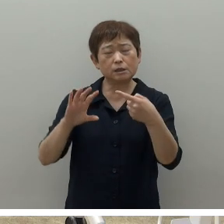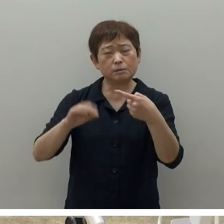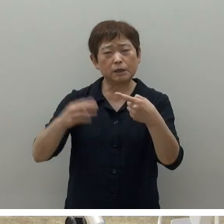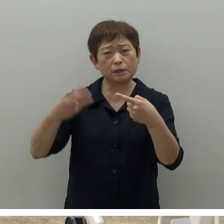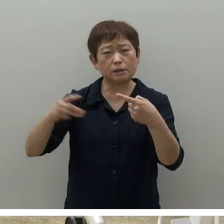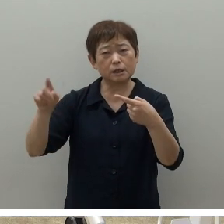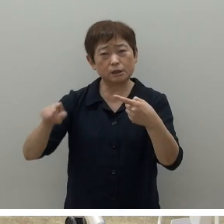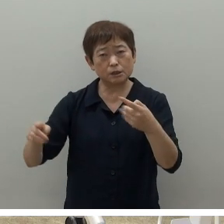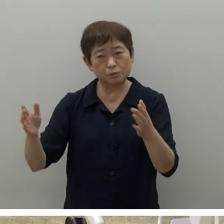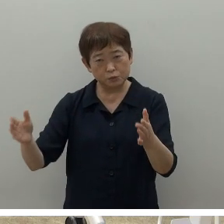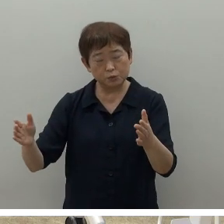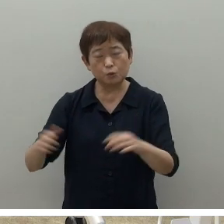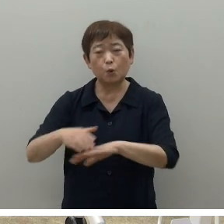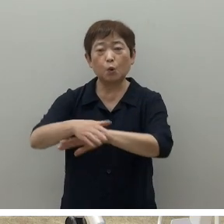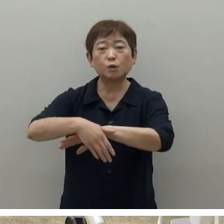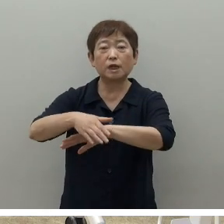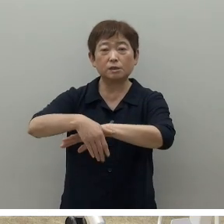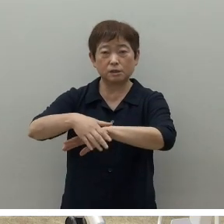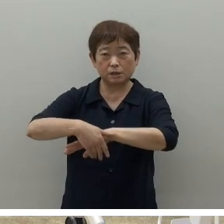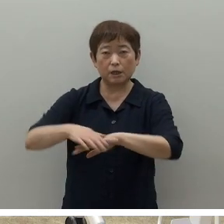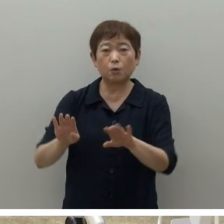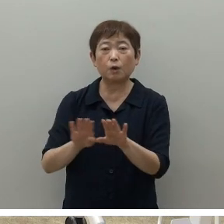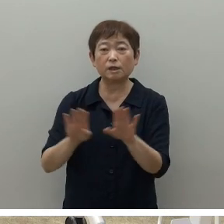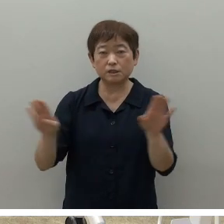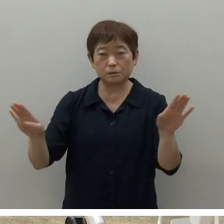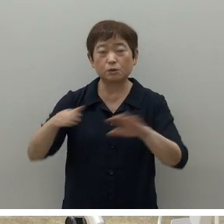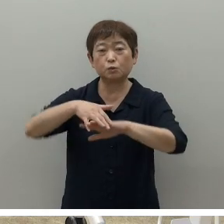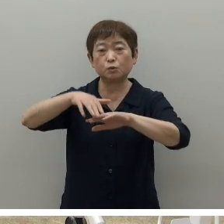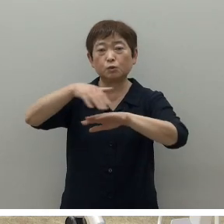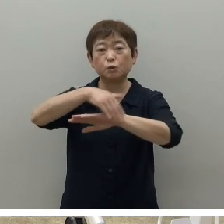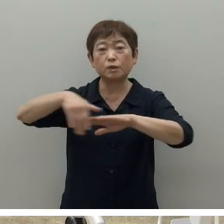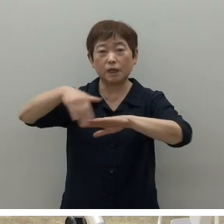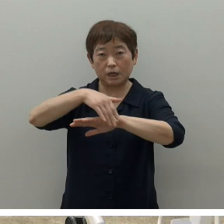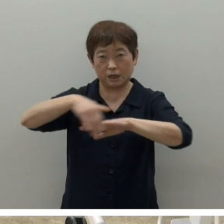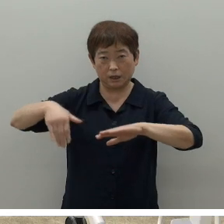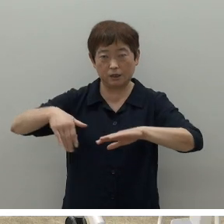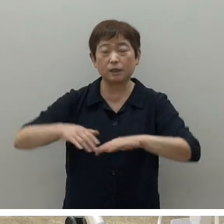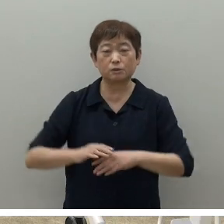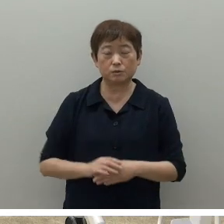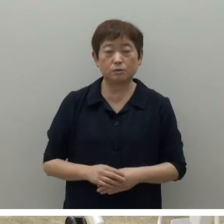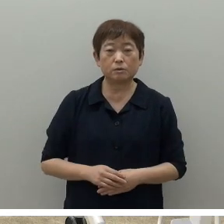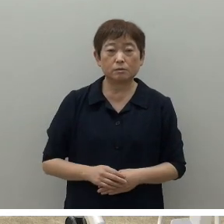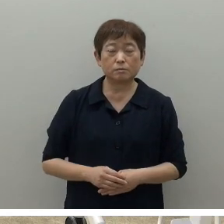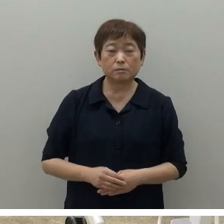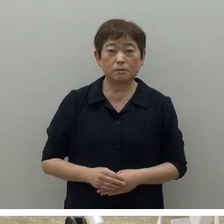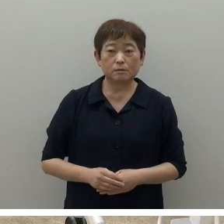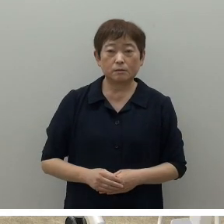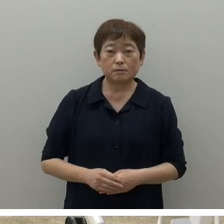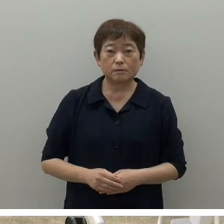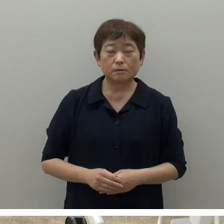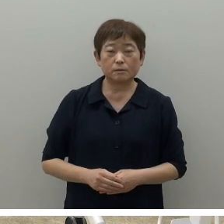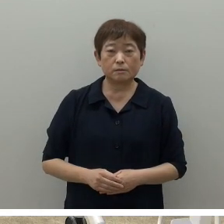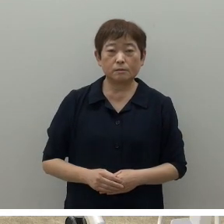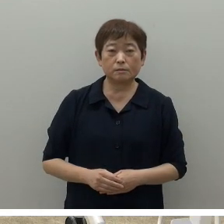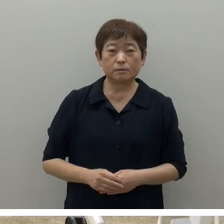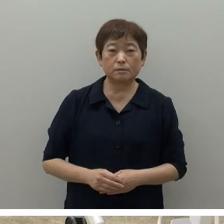分、こちらをですね、受付できるようにさせていただく予定にしております。